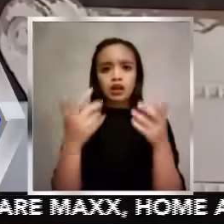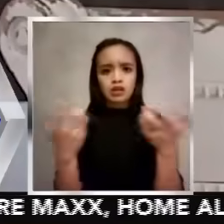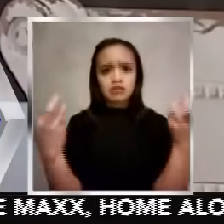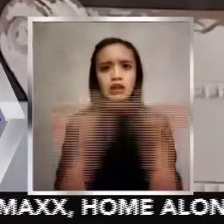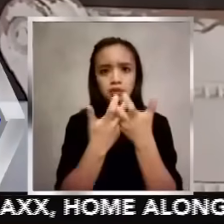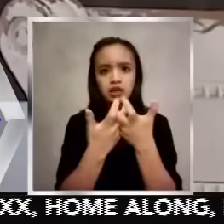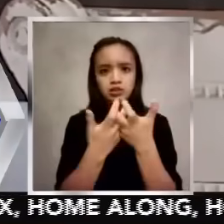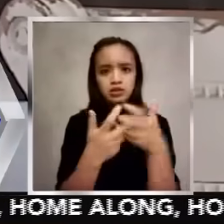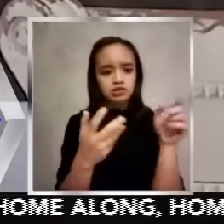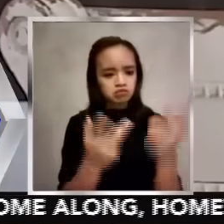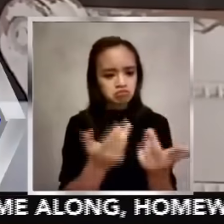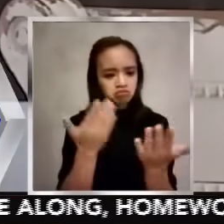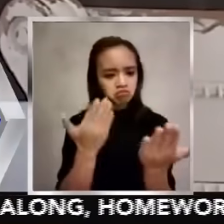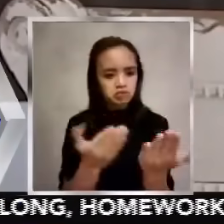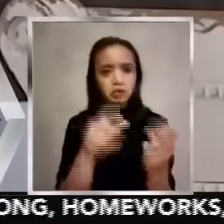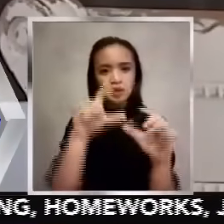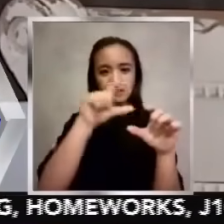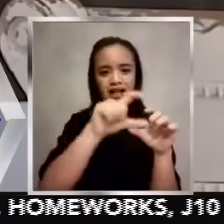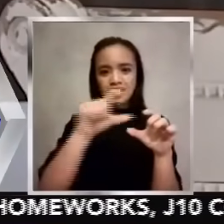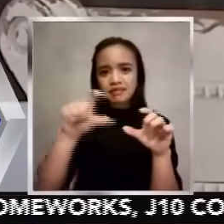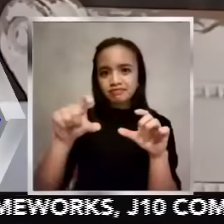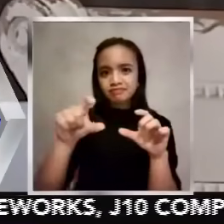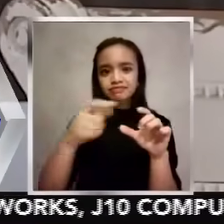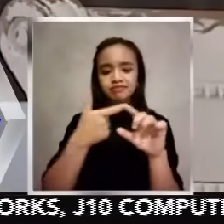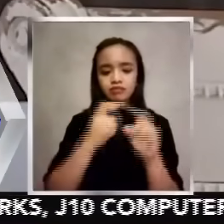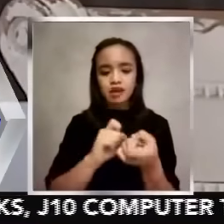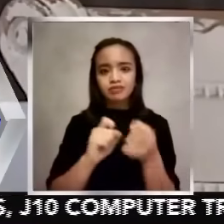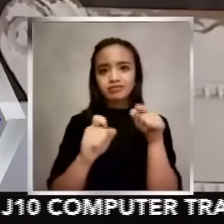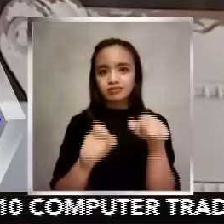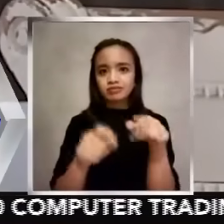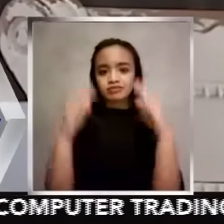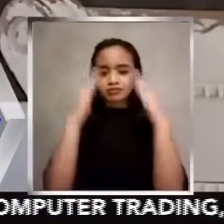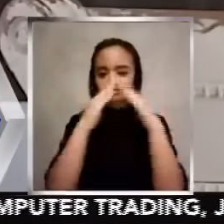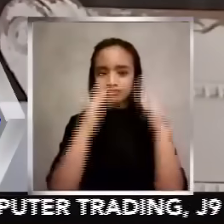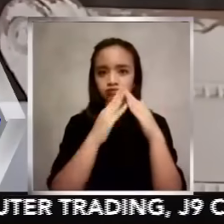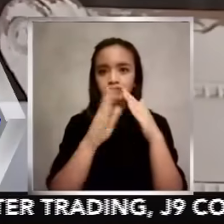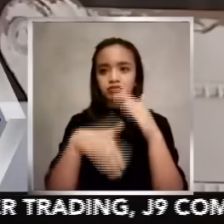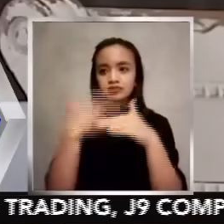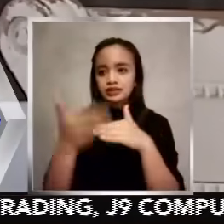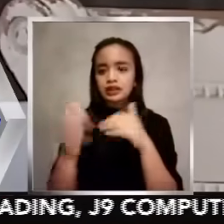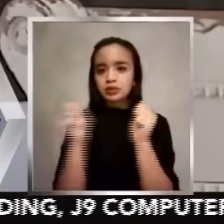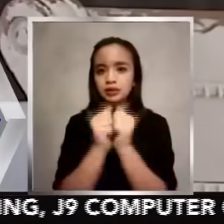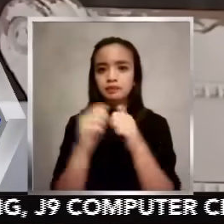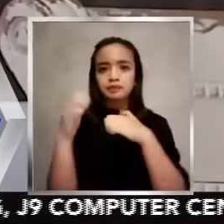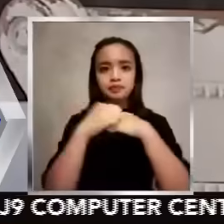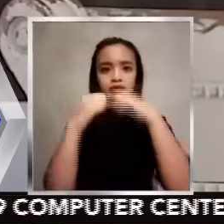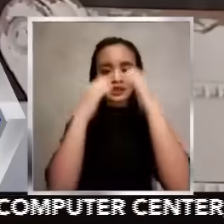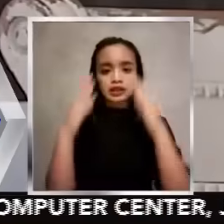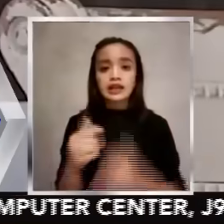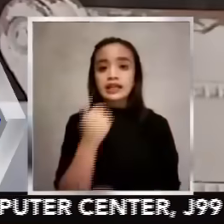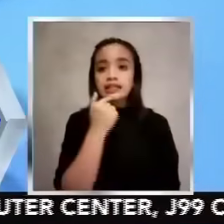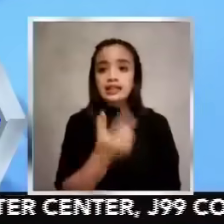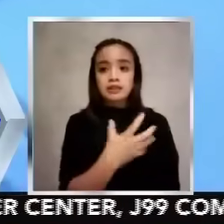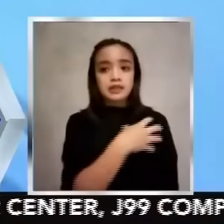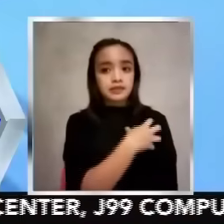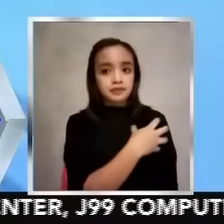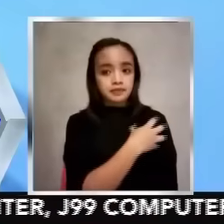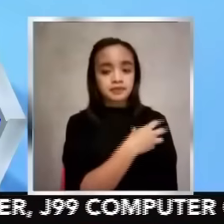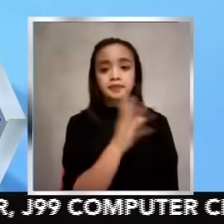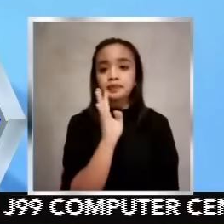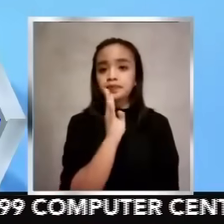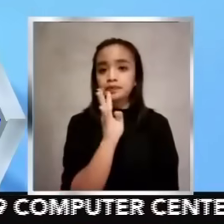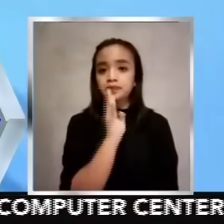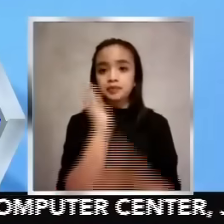ang mga basyo ng bala mula sa bahay ng DJ sa kaso naman ng engineer. Ayon kay PNP spokesperson Police Colonel Gene Fajardo,